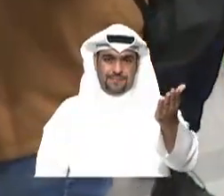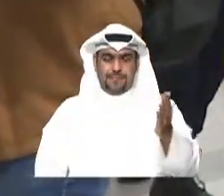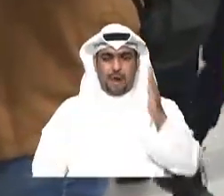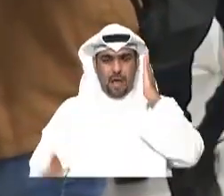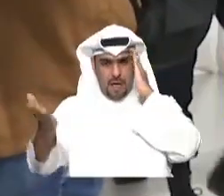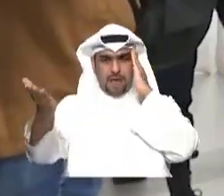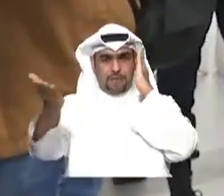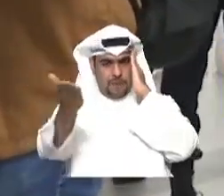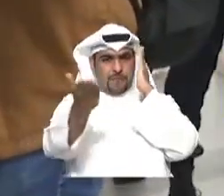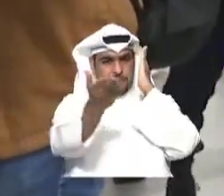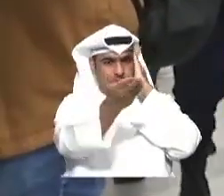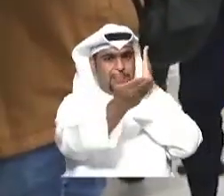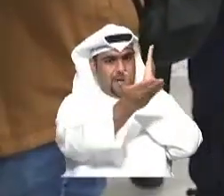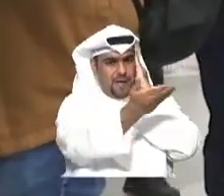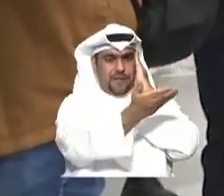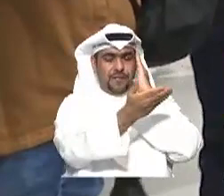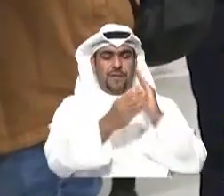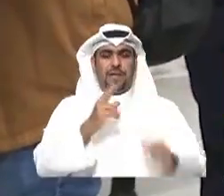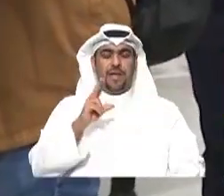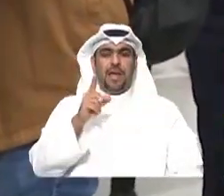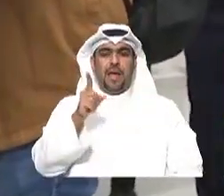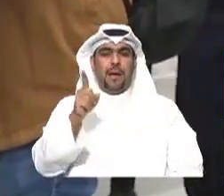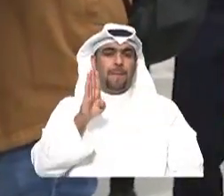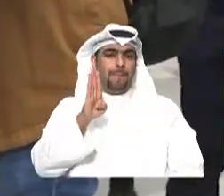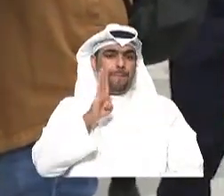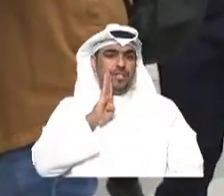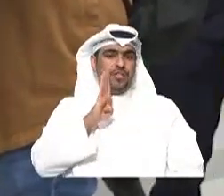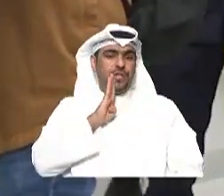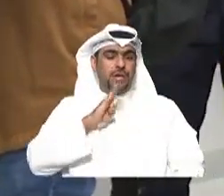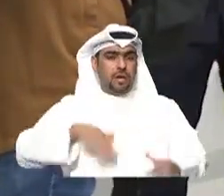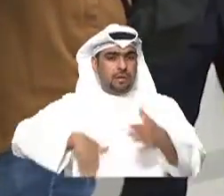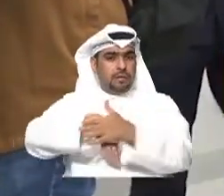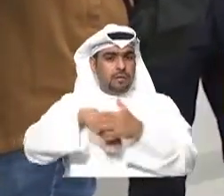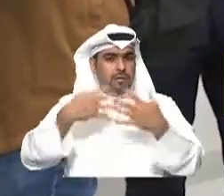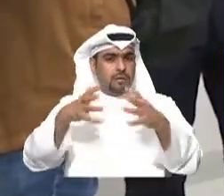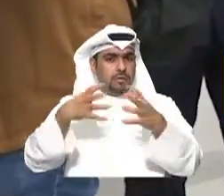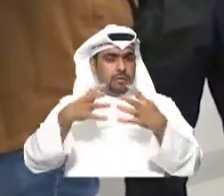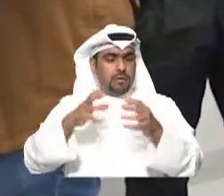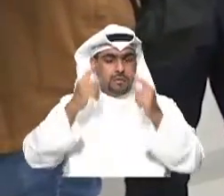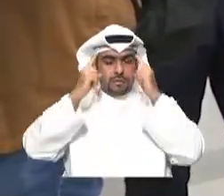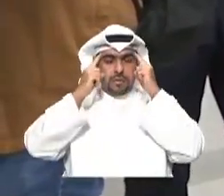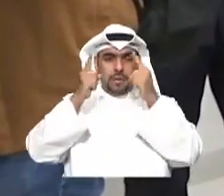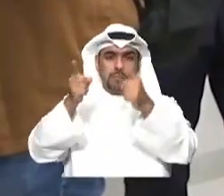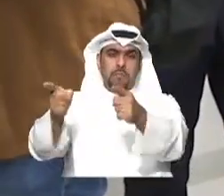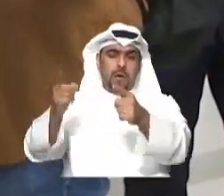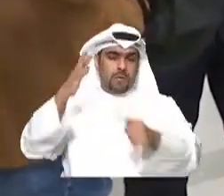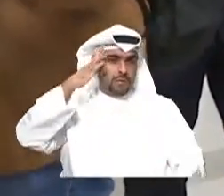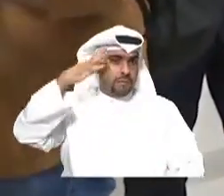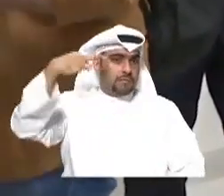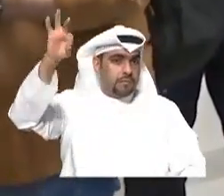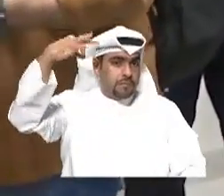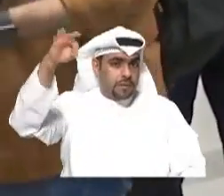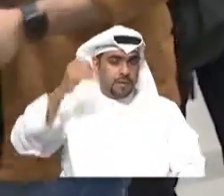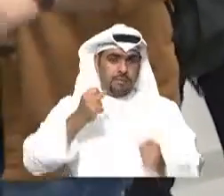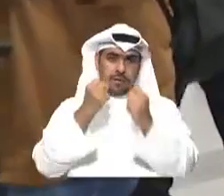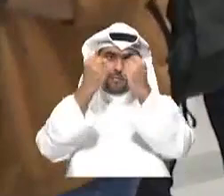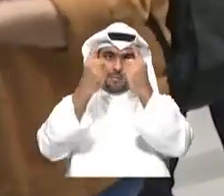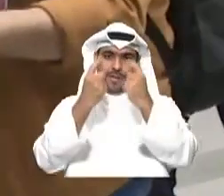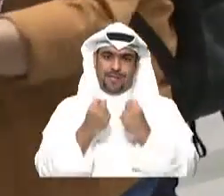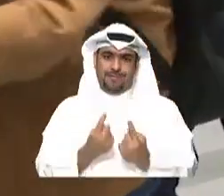عالميه نجوم كبار يعني يلعبون في الدوري الاوروبي جماهير